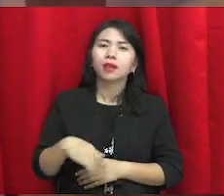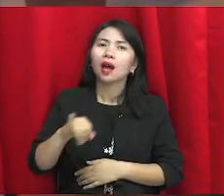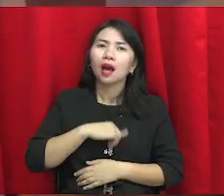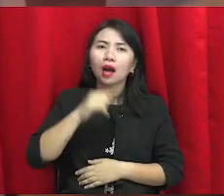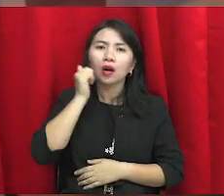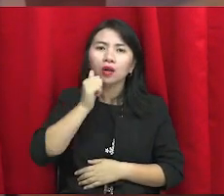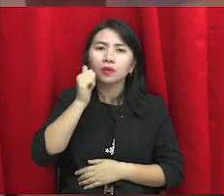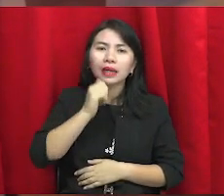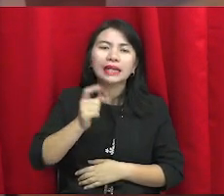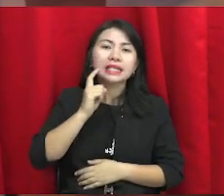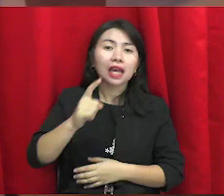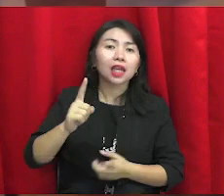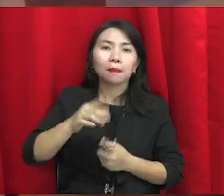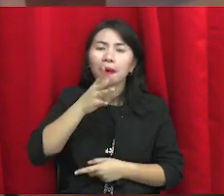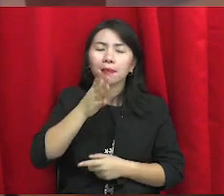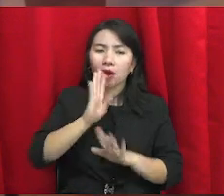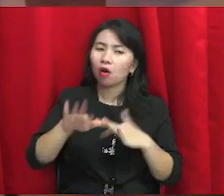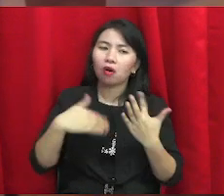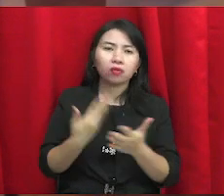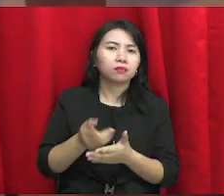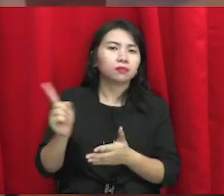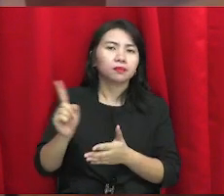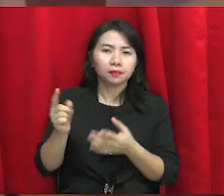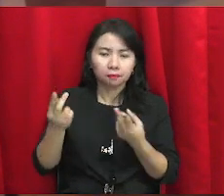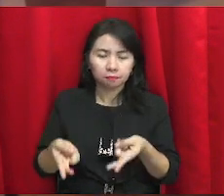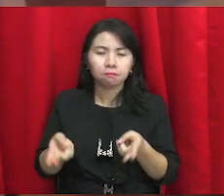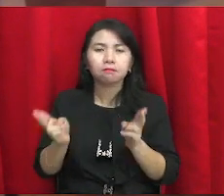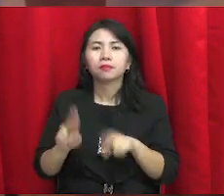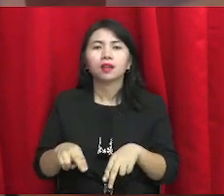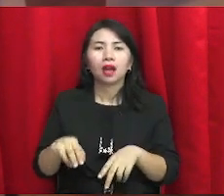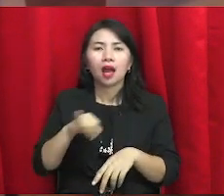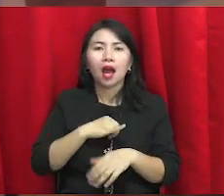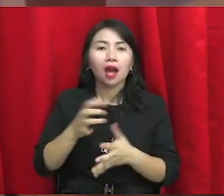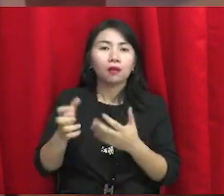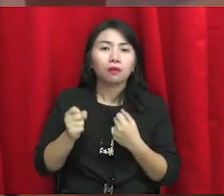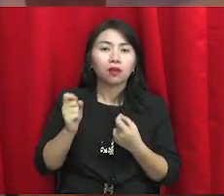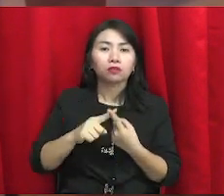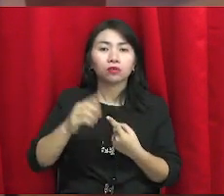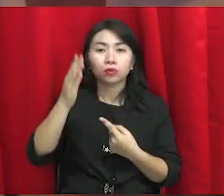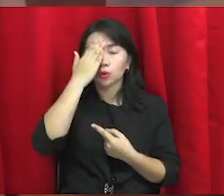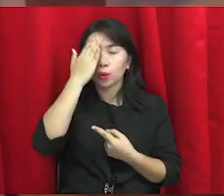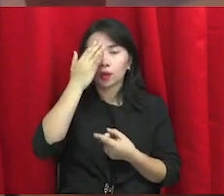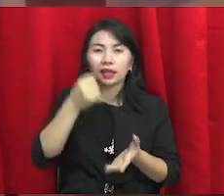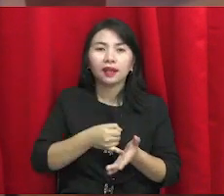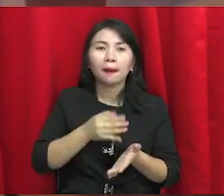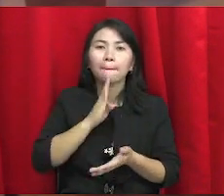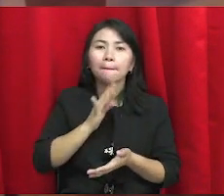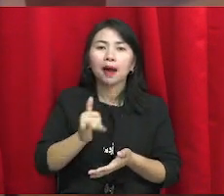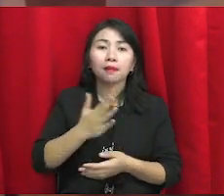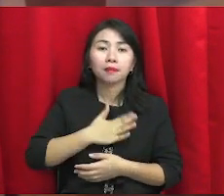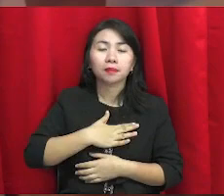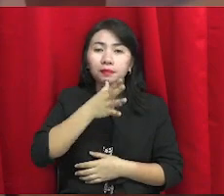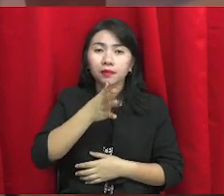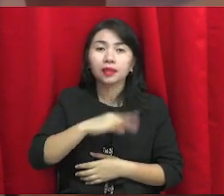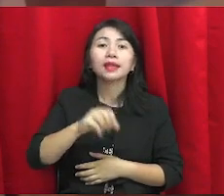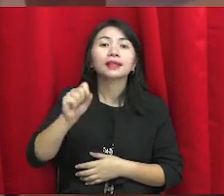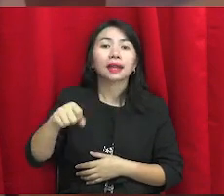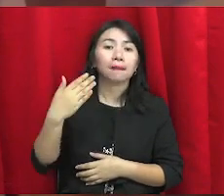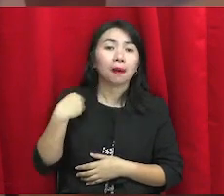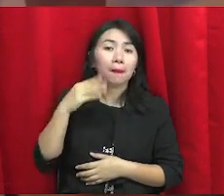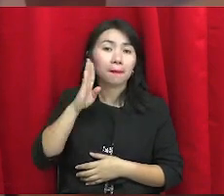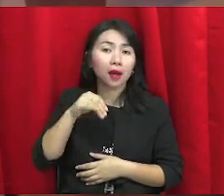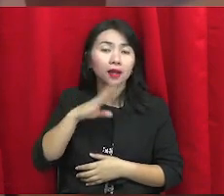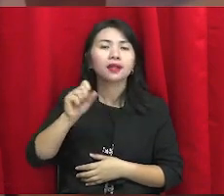na lahat ng nangyayari gusto ko alam ni Mami at alam din ng kapatid ko at gusto ko alam